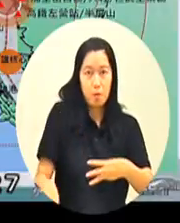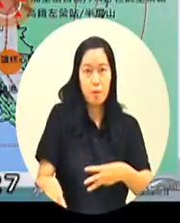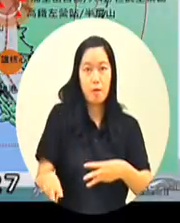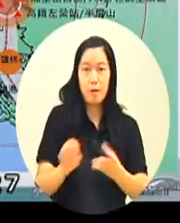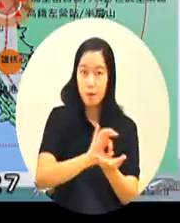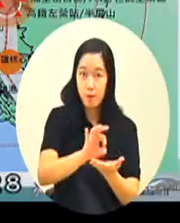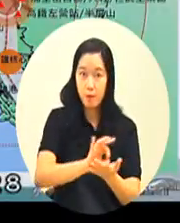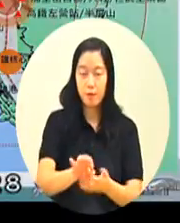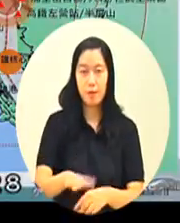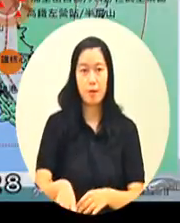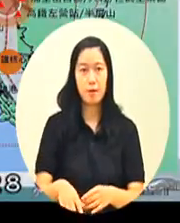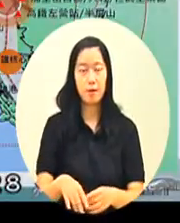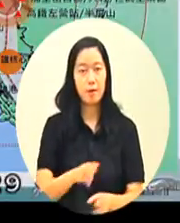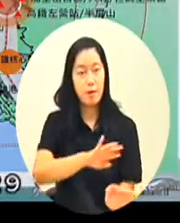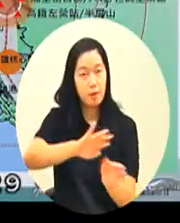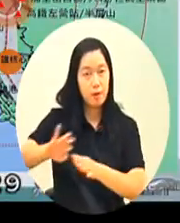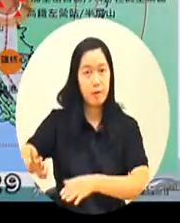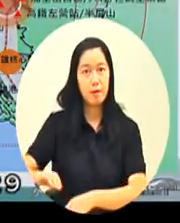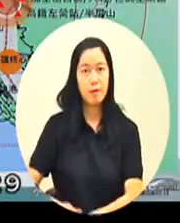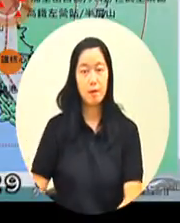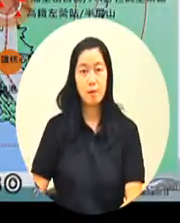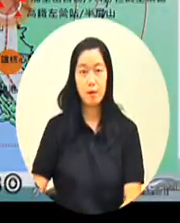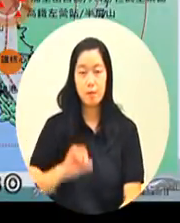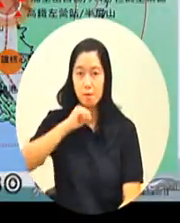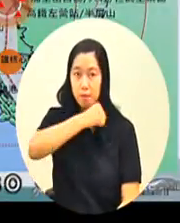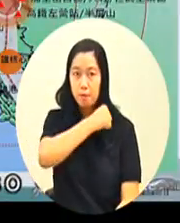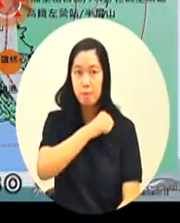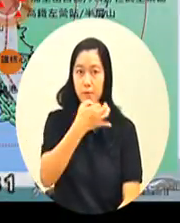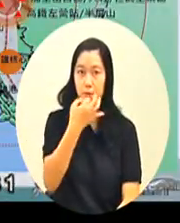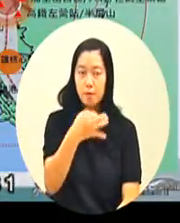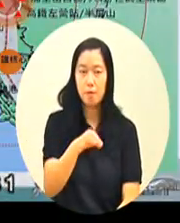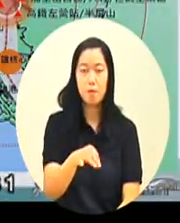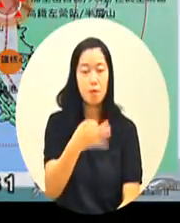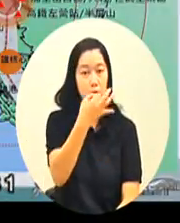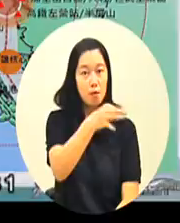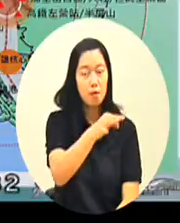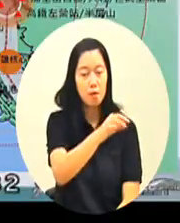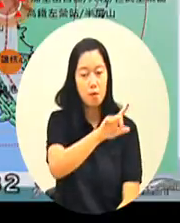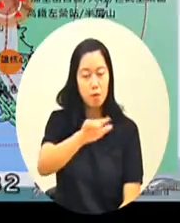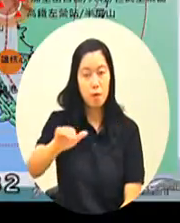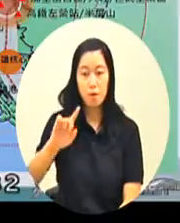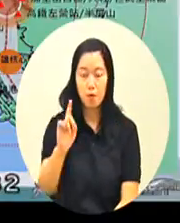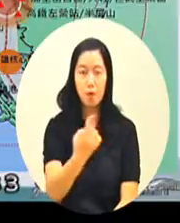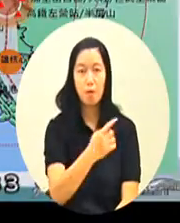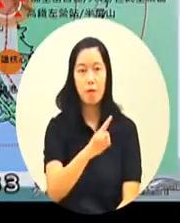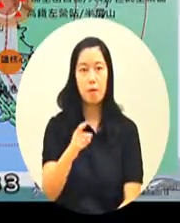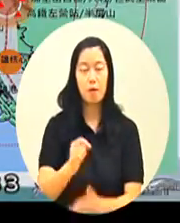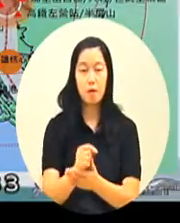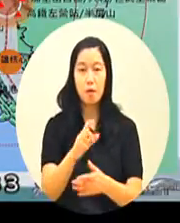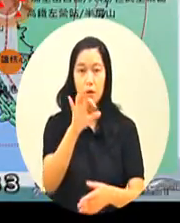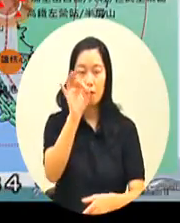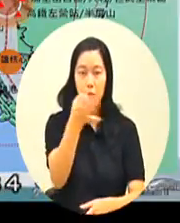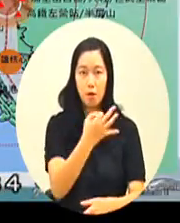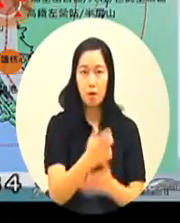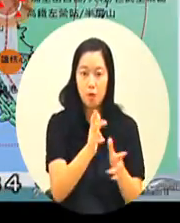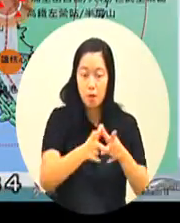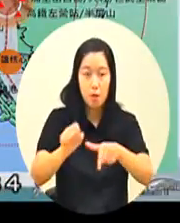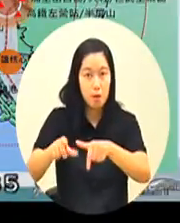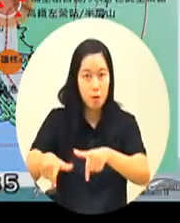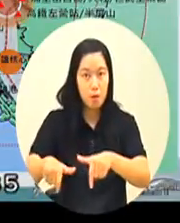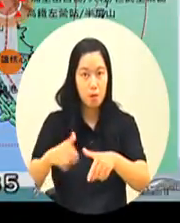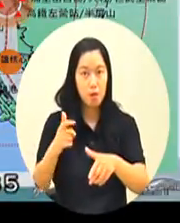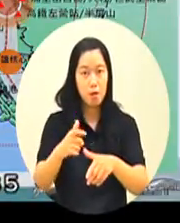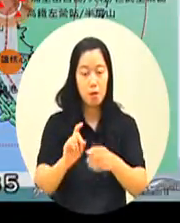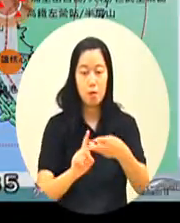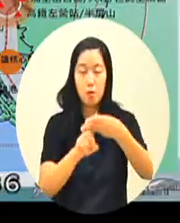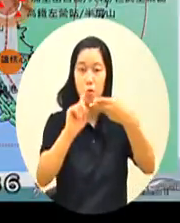非常重要的一环，就是台湾的材料产业。就我们几乎所有的产品都需要材料来支撑，那主要的材